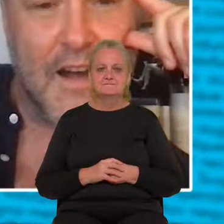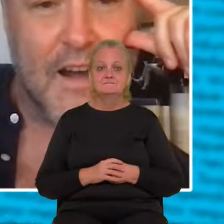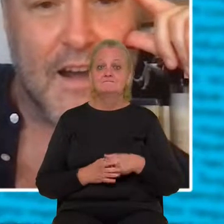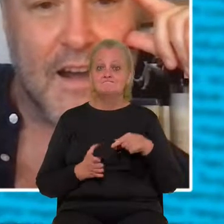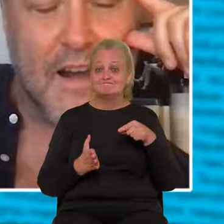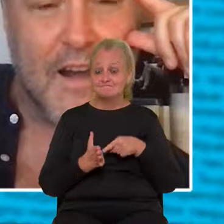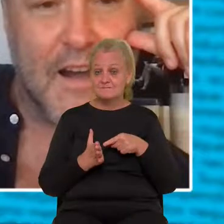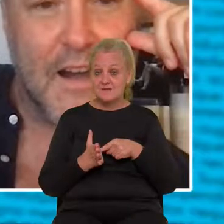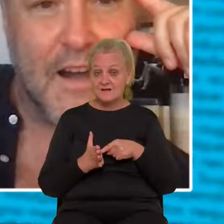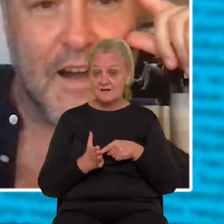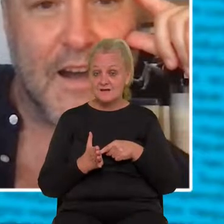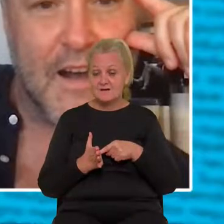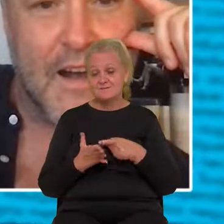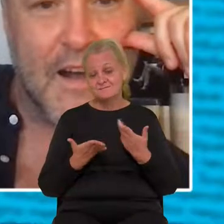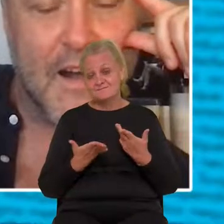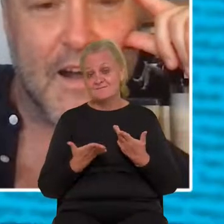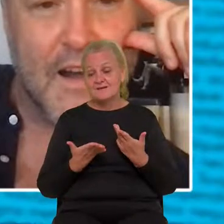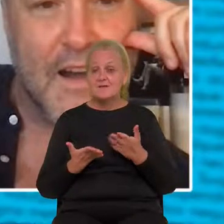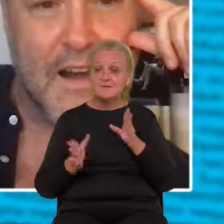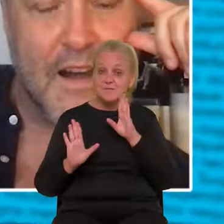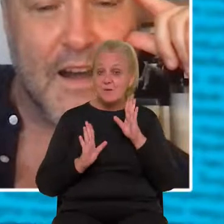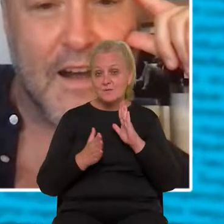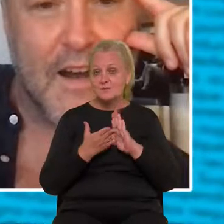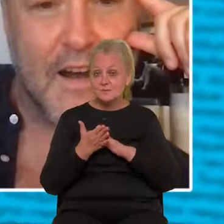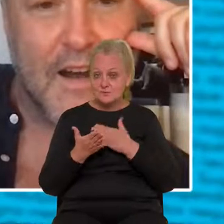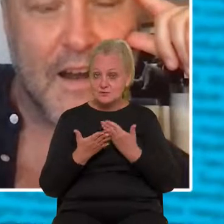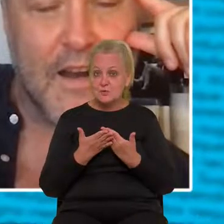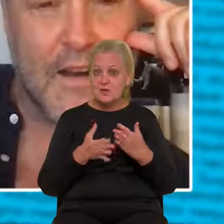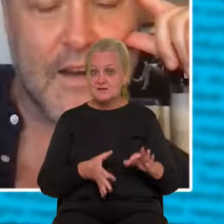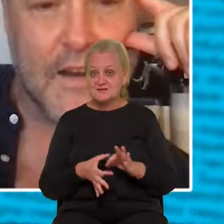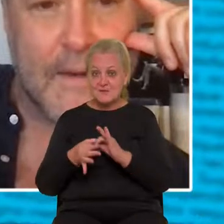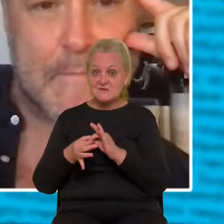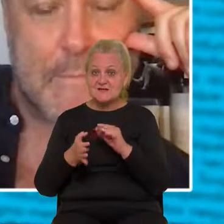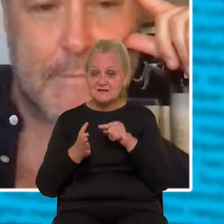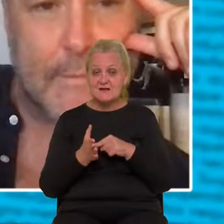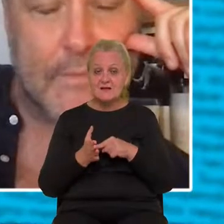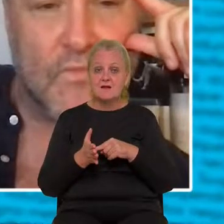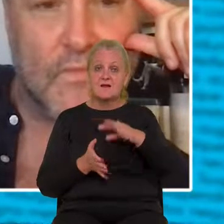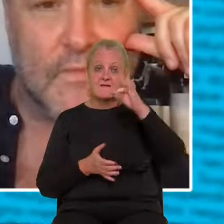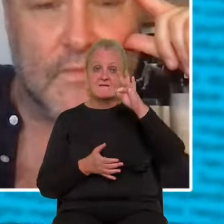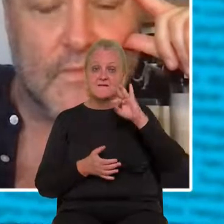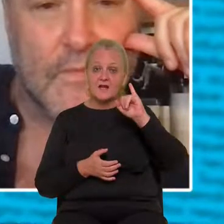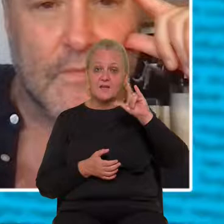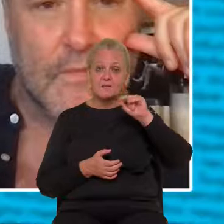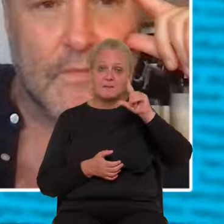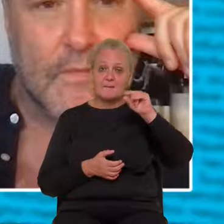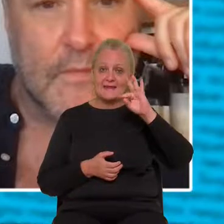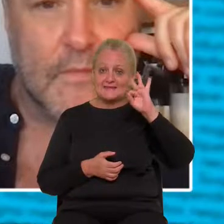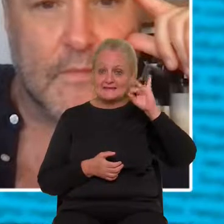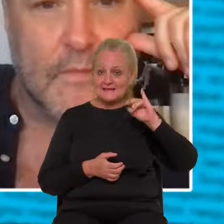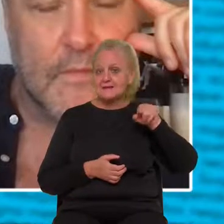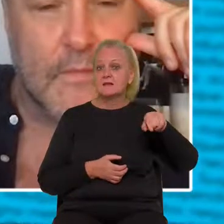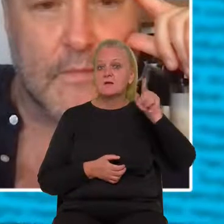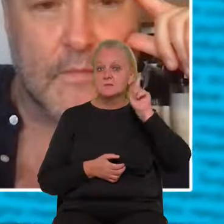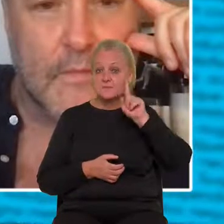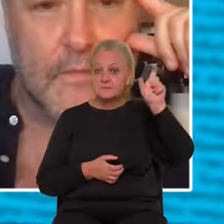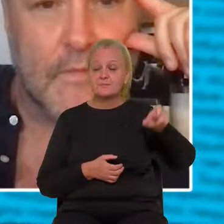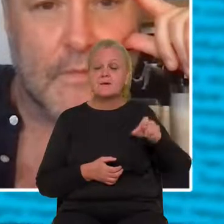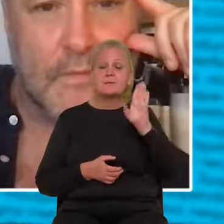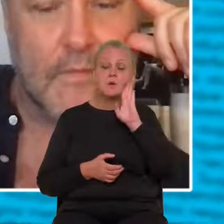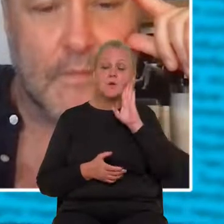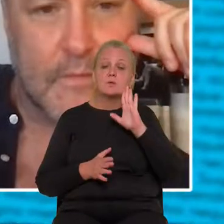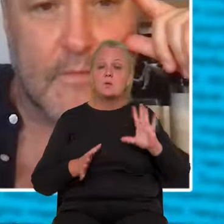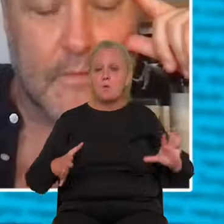I to taka paralela, która nawiązuje trochę do Philippa Petit, który jakby